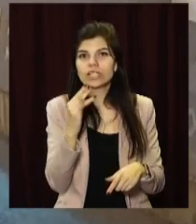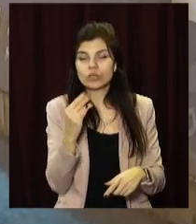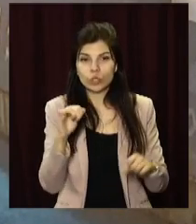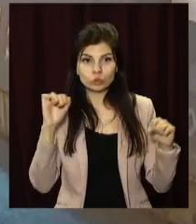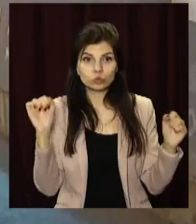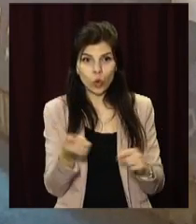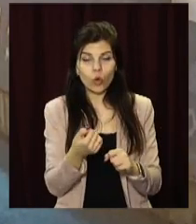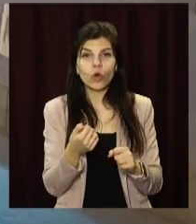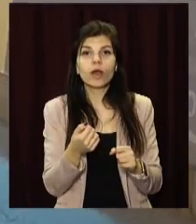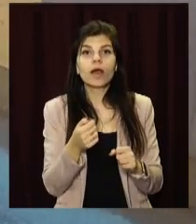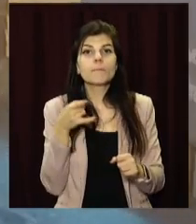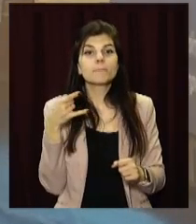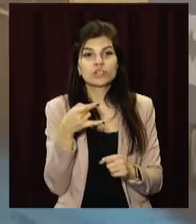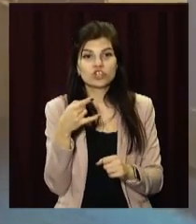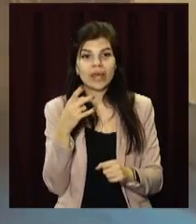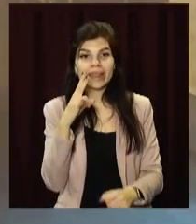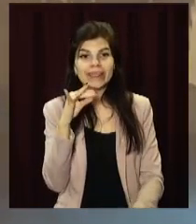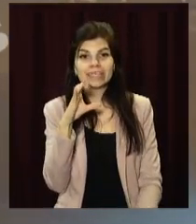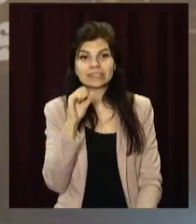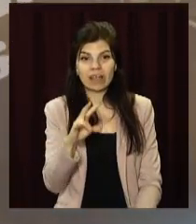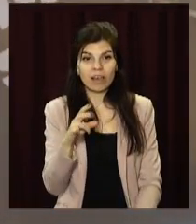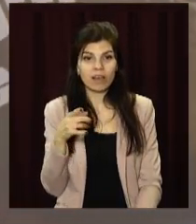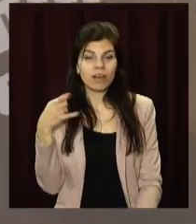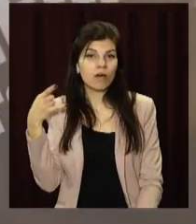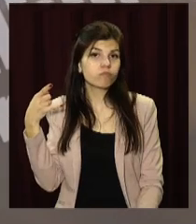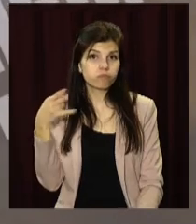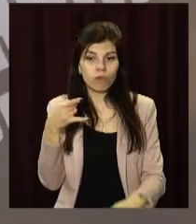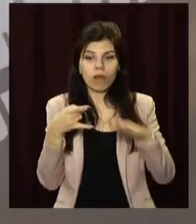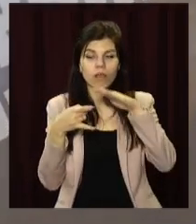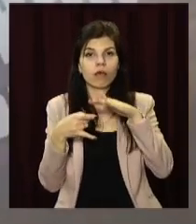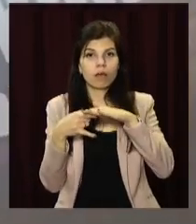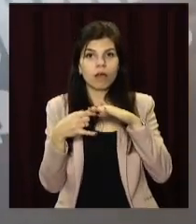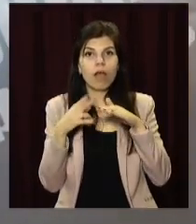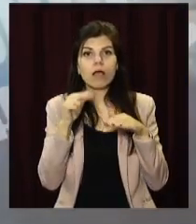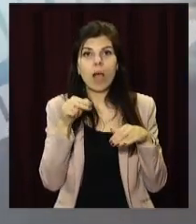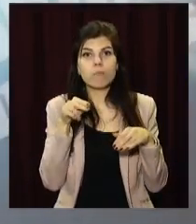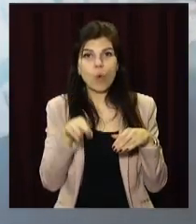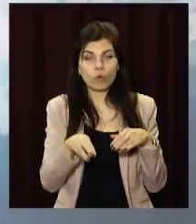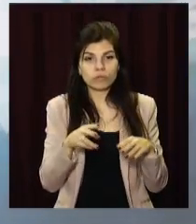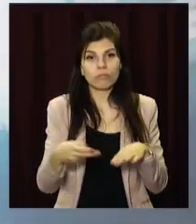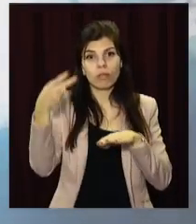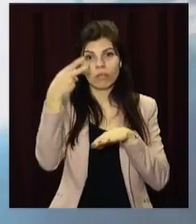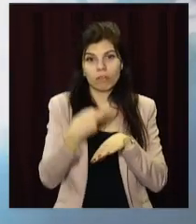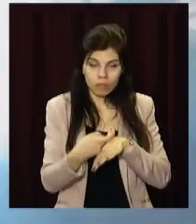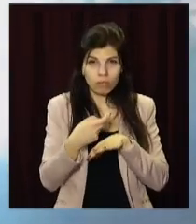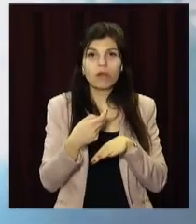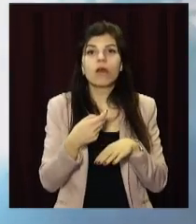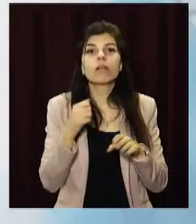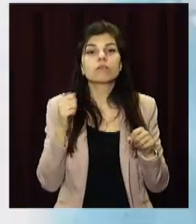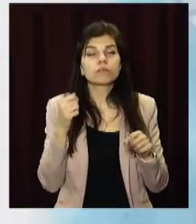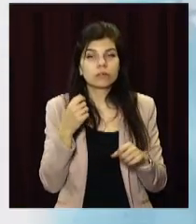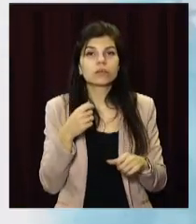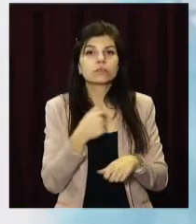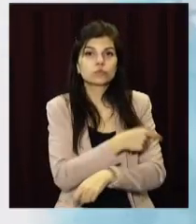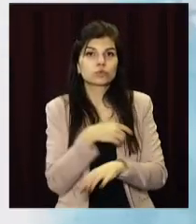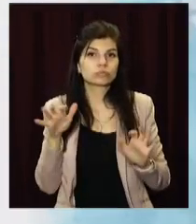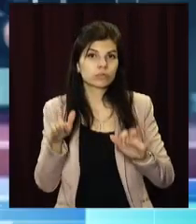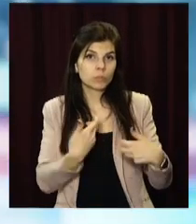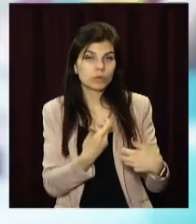швидкості їхав Нісан і буквально посадив постраждалу на капот. Жінка травмована, з місця аварії її забрала швидка.